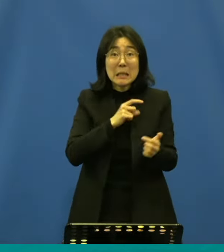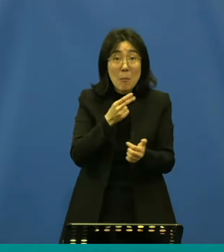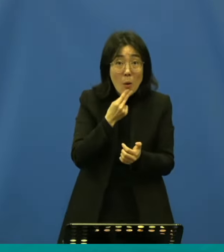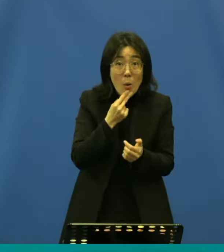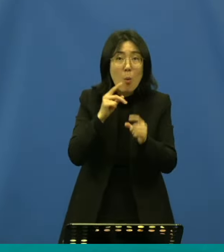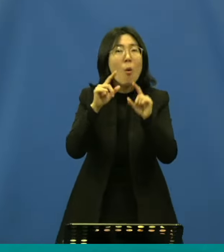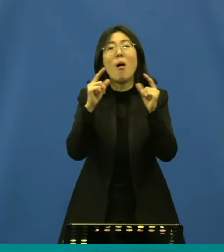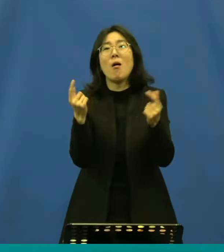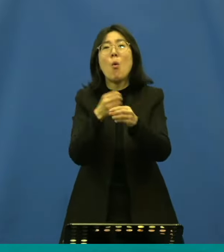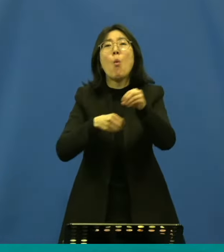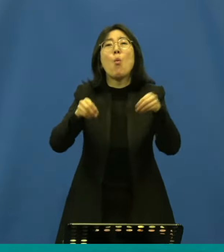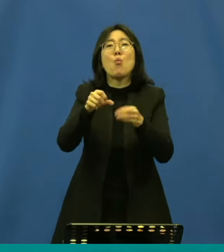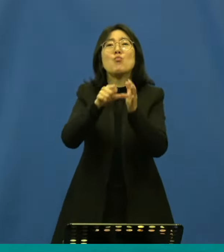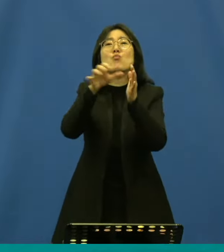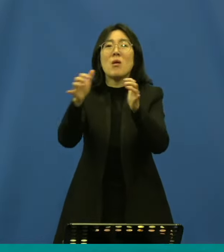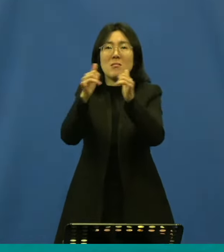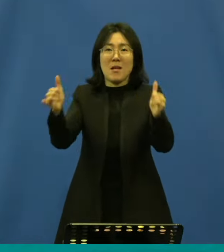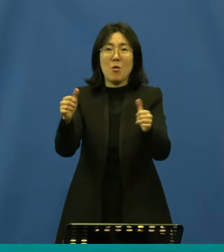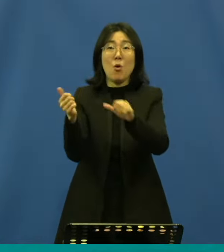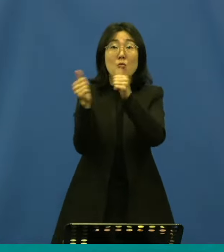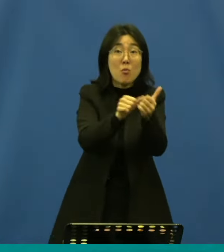무명한 자 같으나 유명한 자.